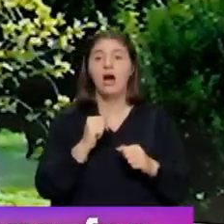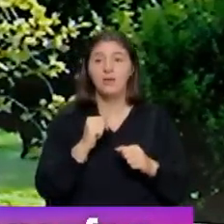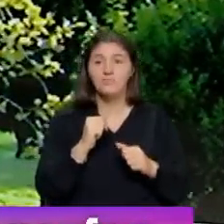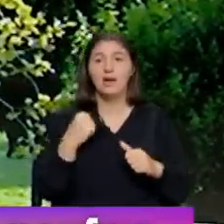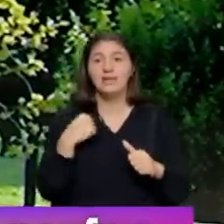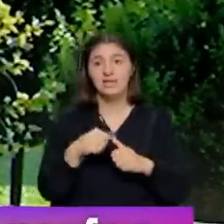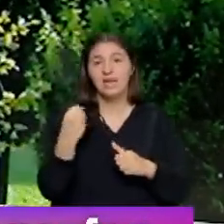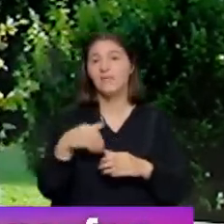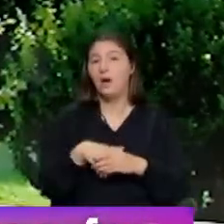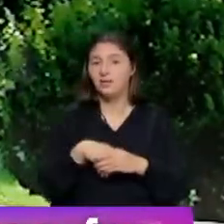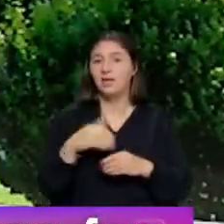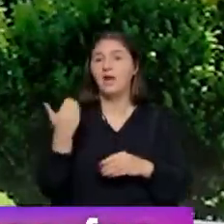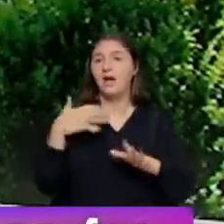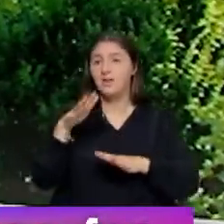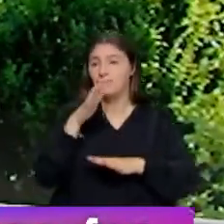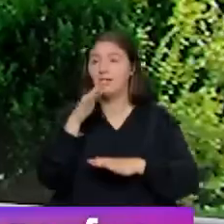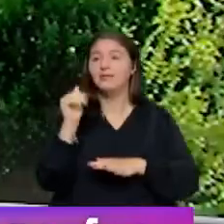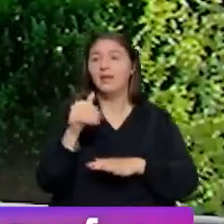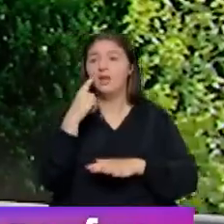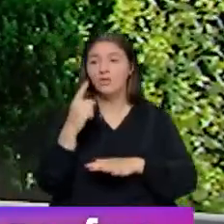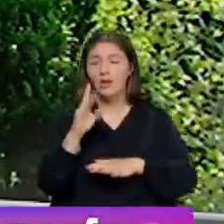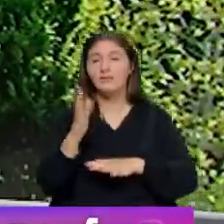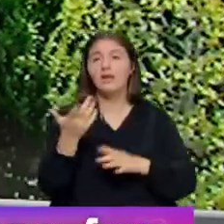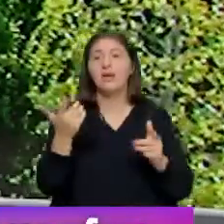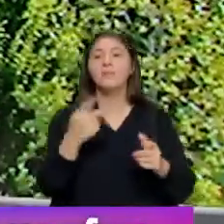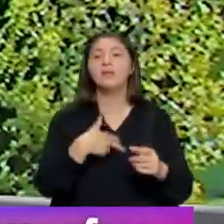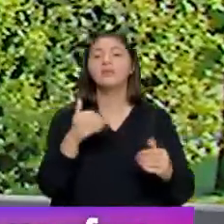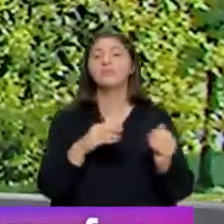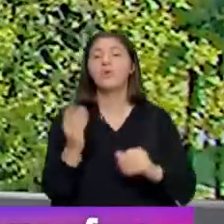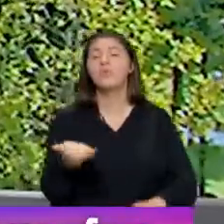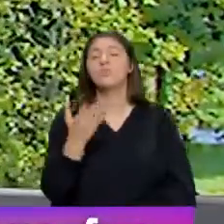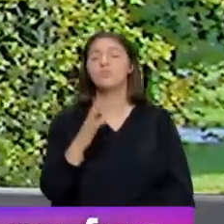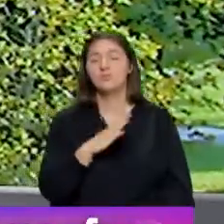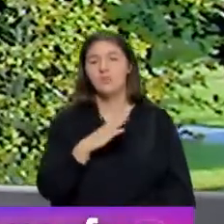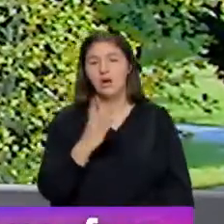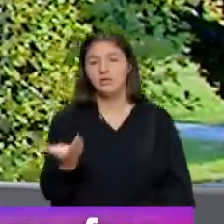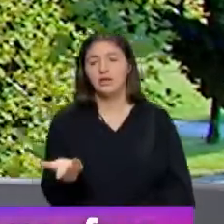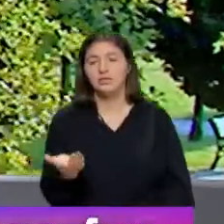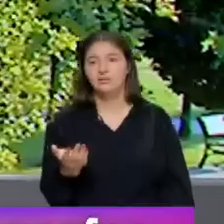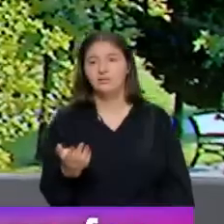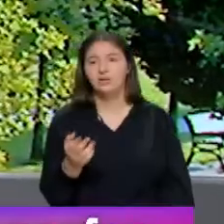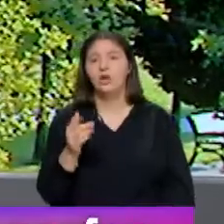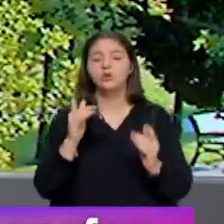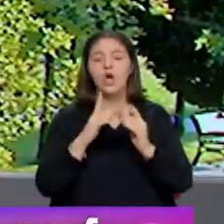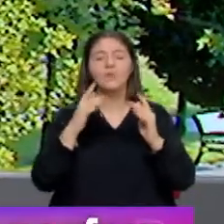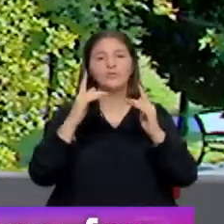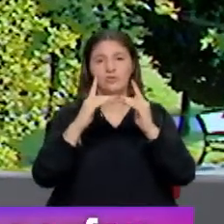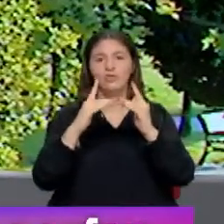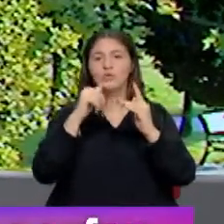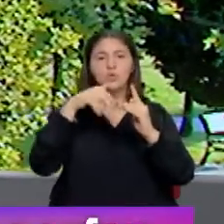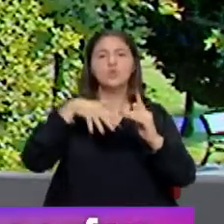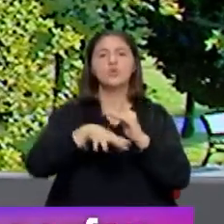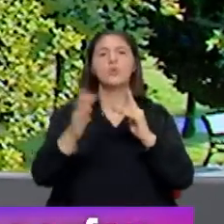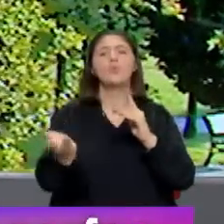yine iyi Parti'den kulislerden gelen bilgiler daha yerel seçimlere çok vakit var yani köprünün altından